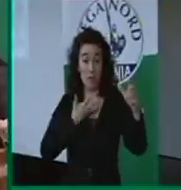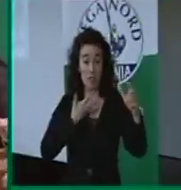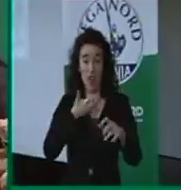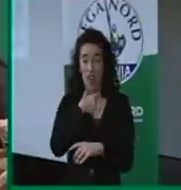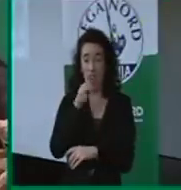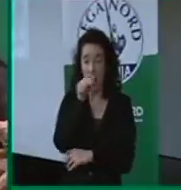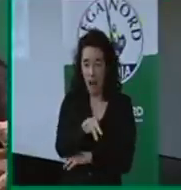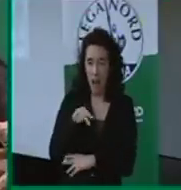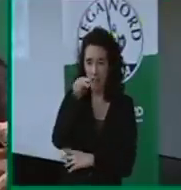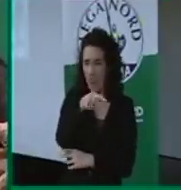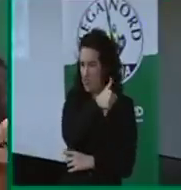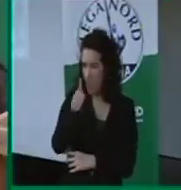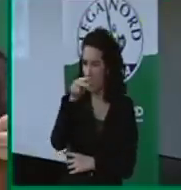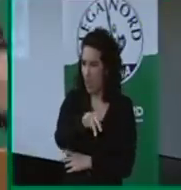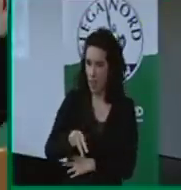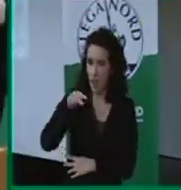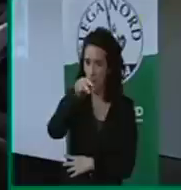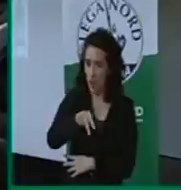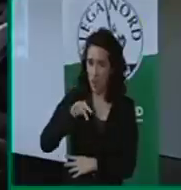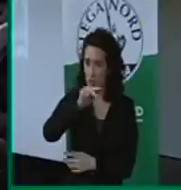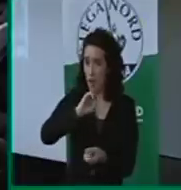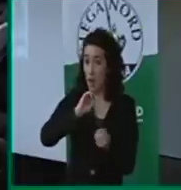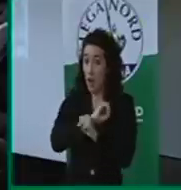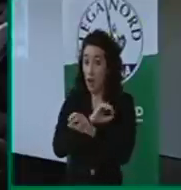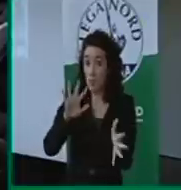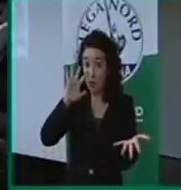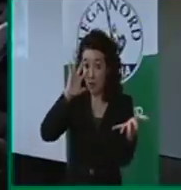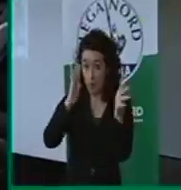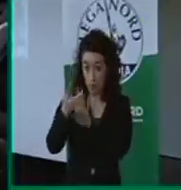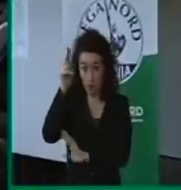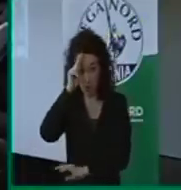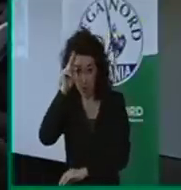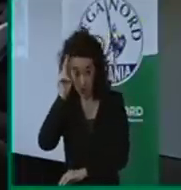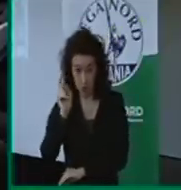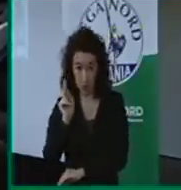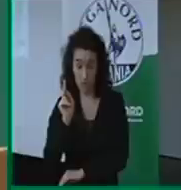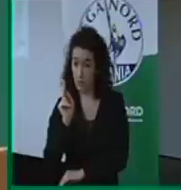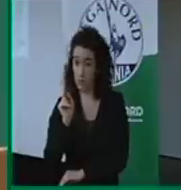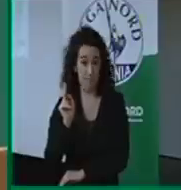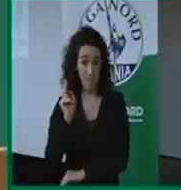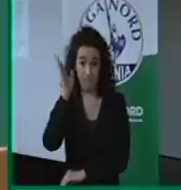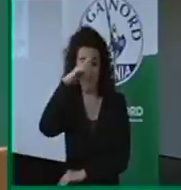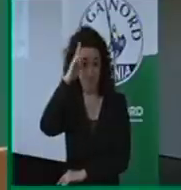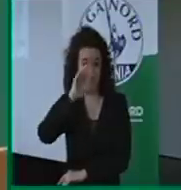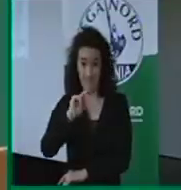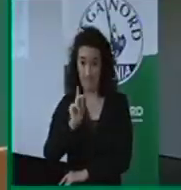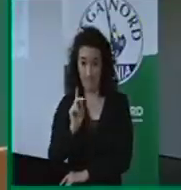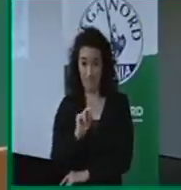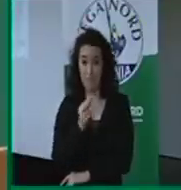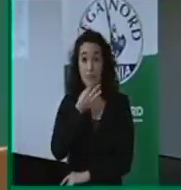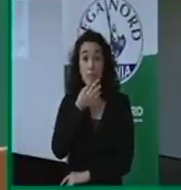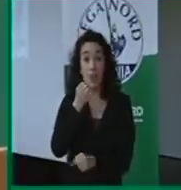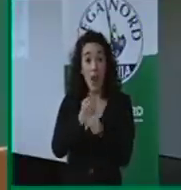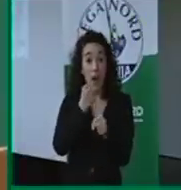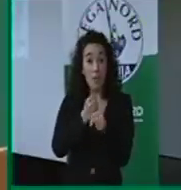centinaia d'anni non è diventata matta di colpo non ha disimparato a